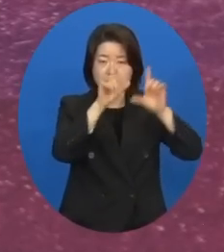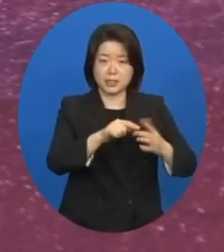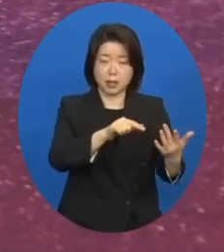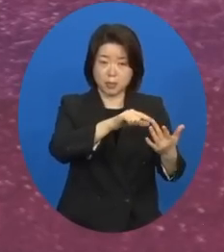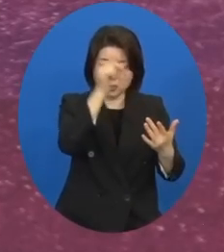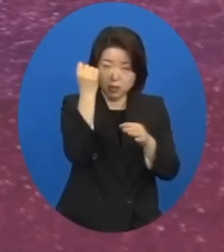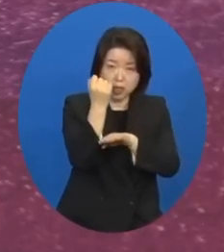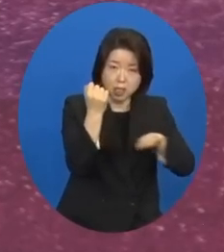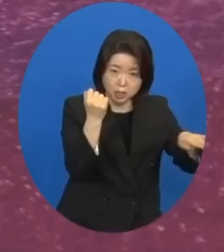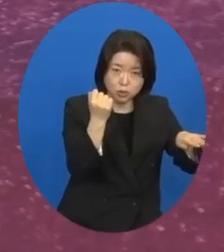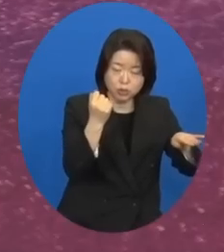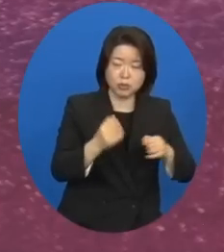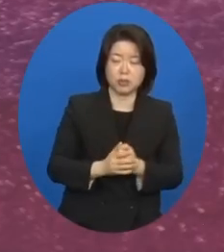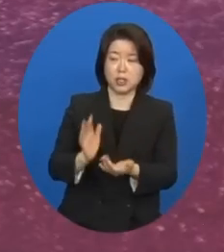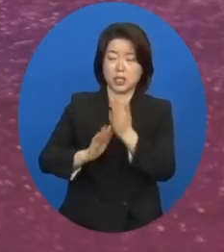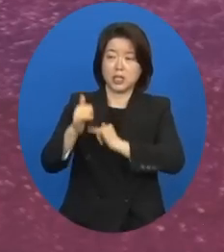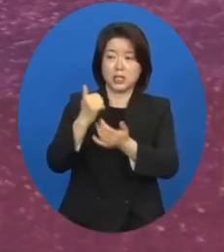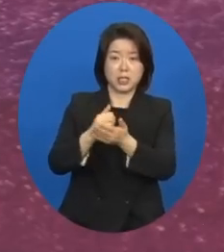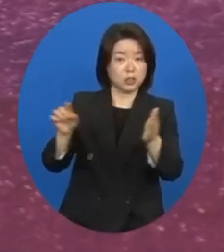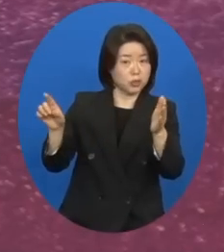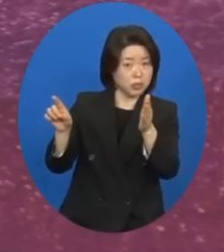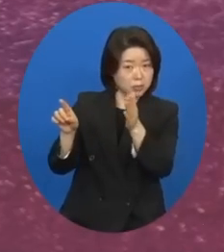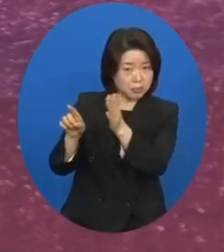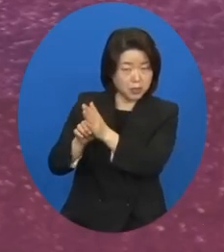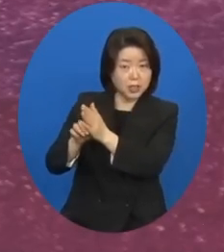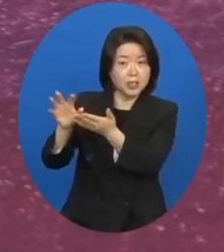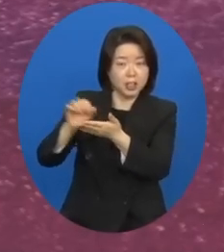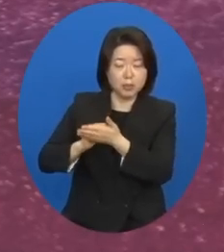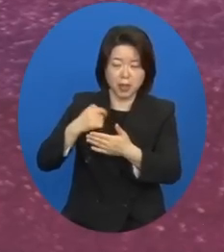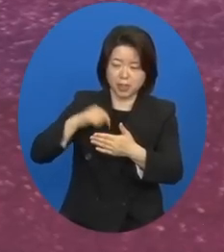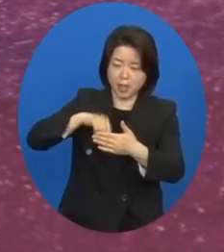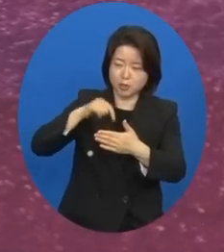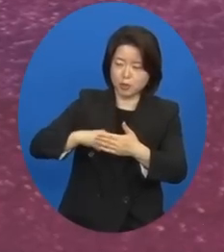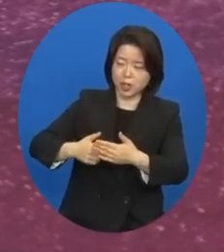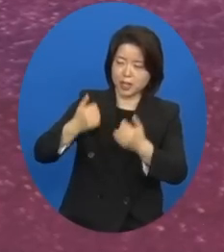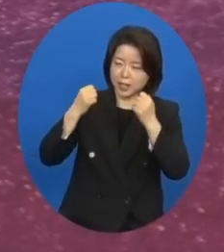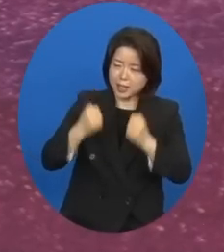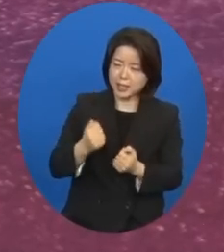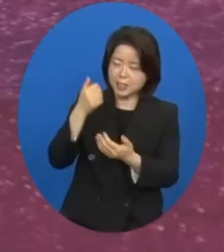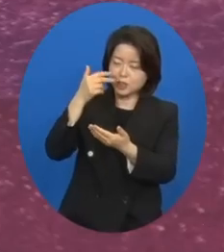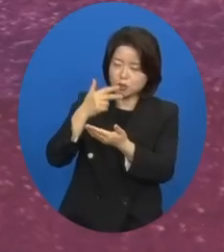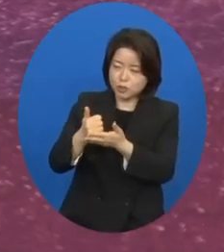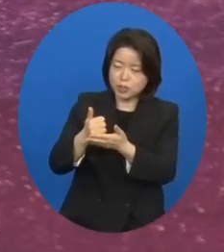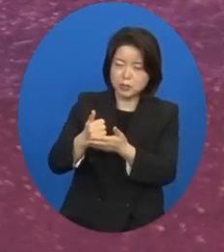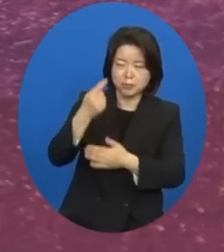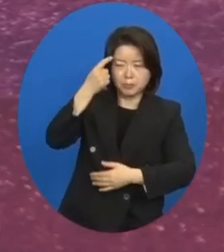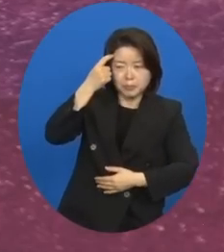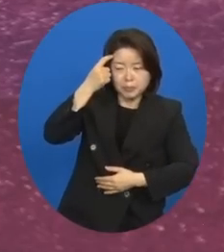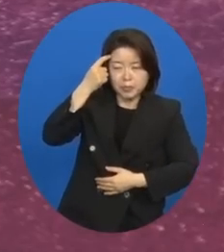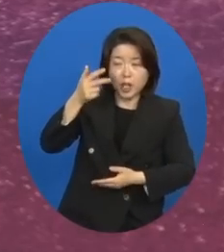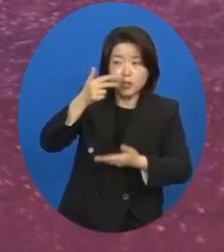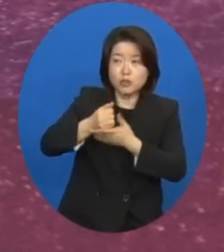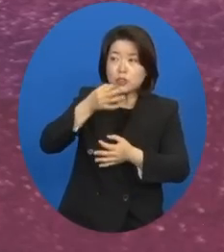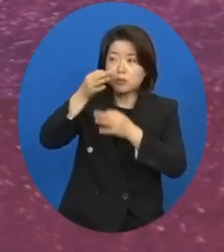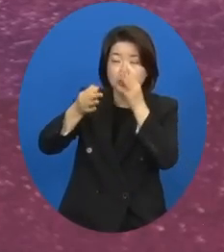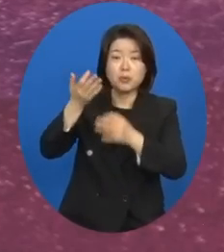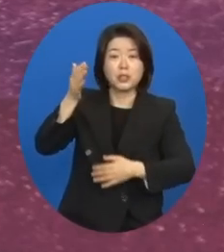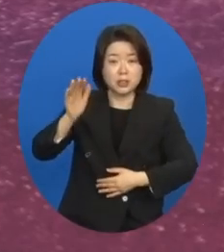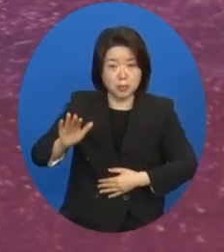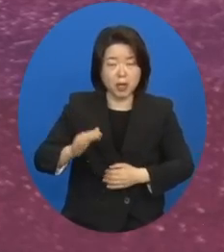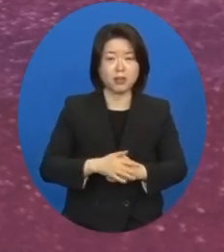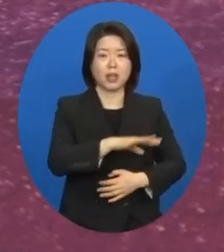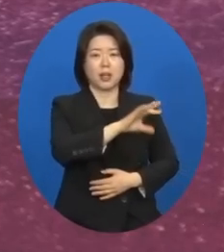기준이 예수님을 믿음으로, 내 안에 계신 그 주님을 의식함으로 주님이라고 말하지만,